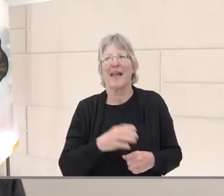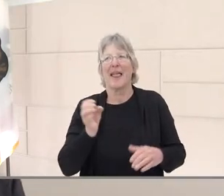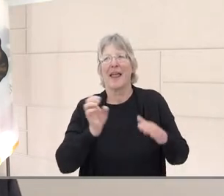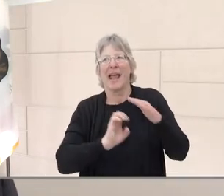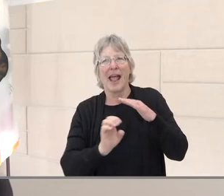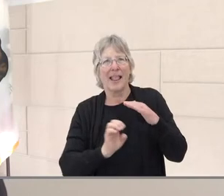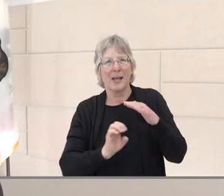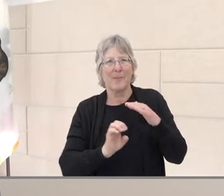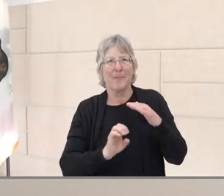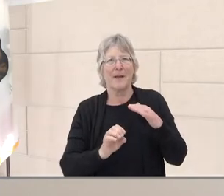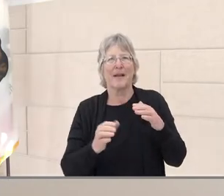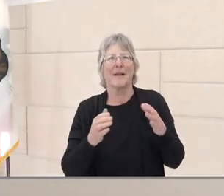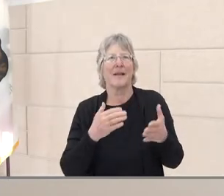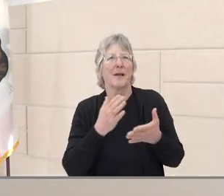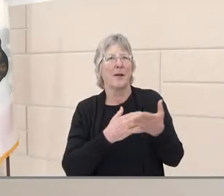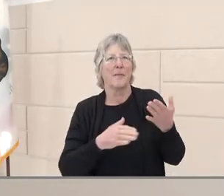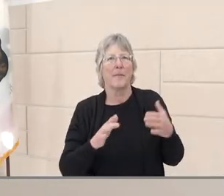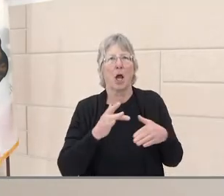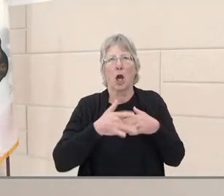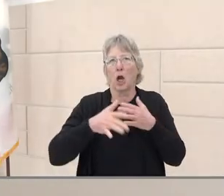សហការីទាំងអស់